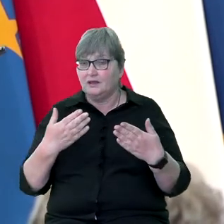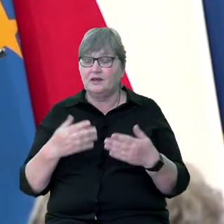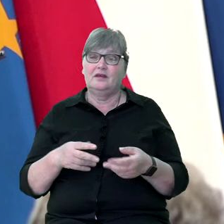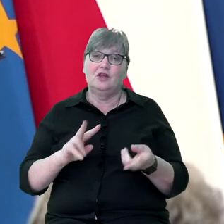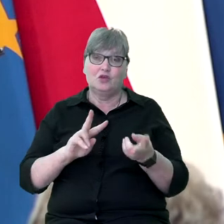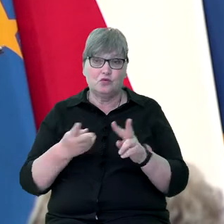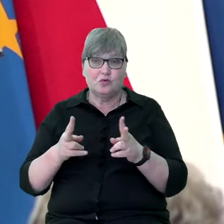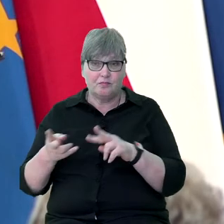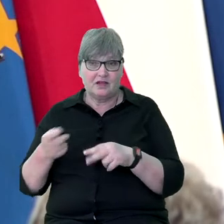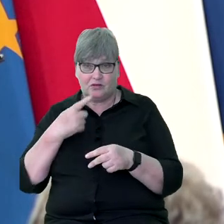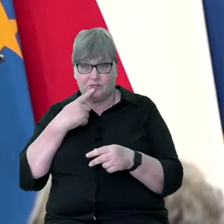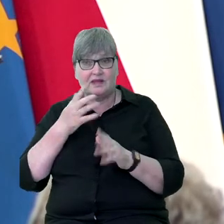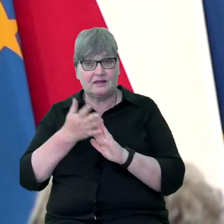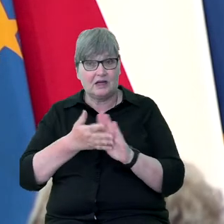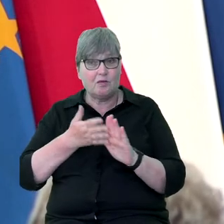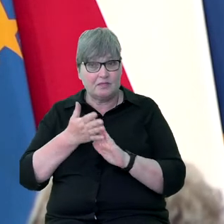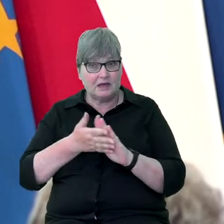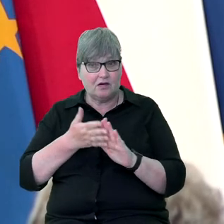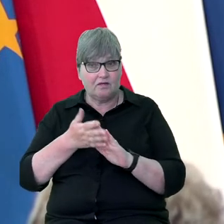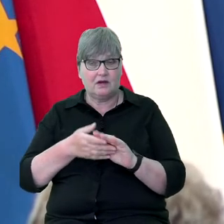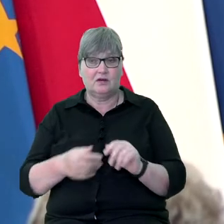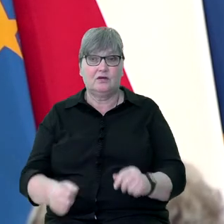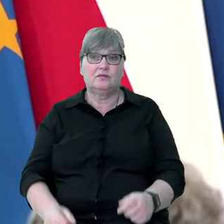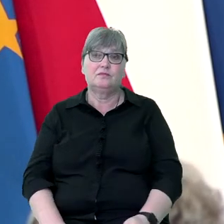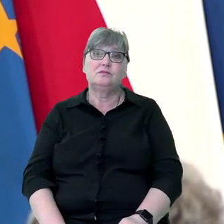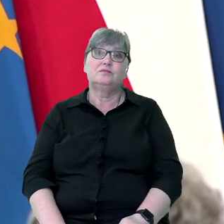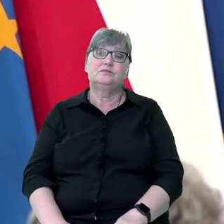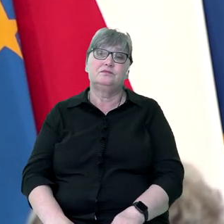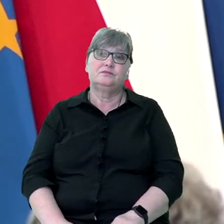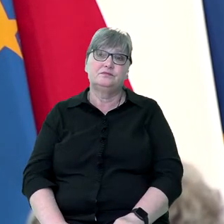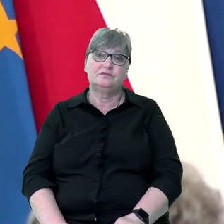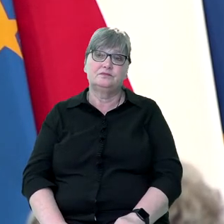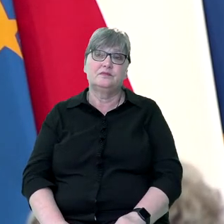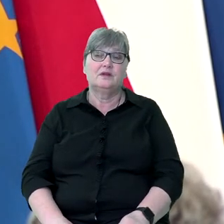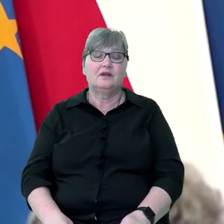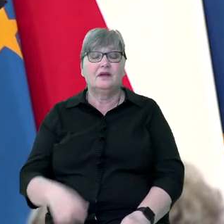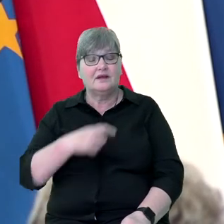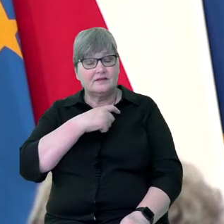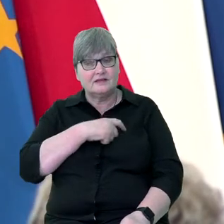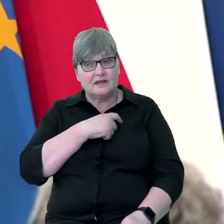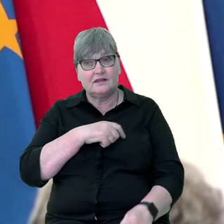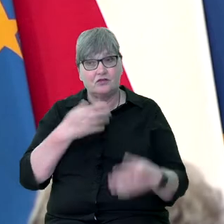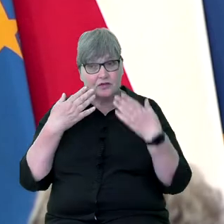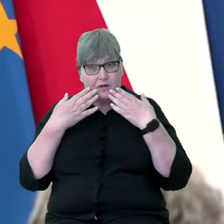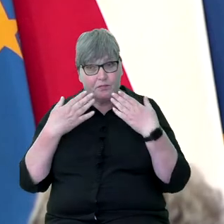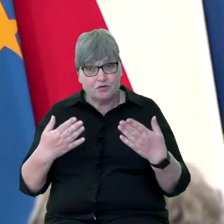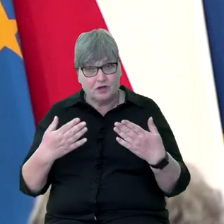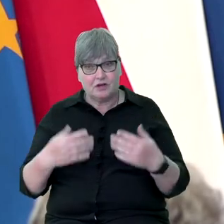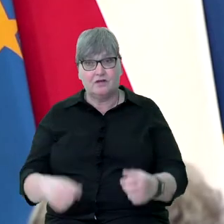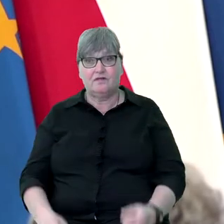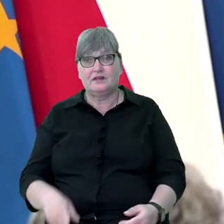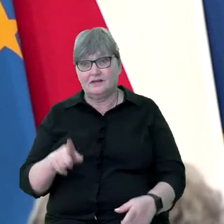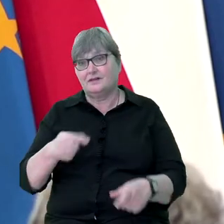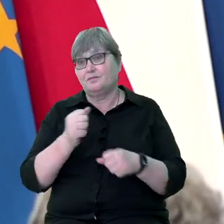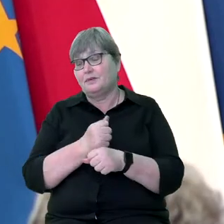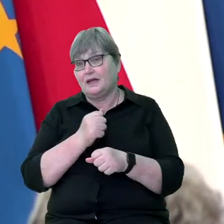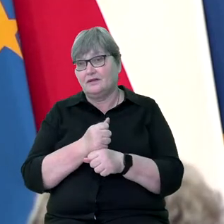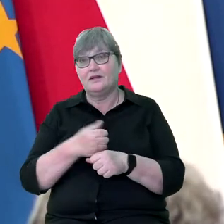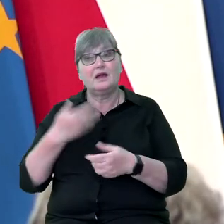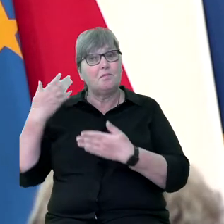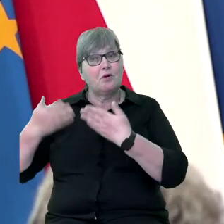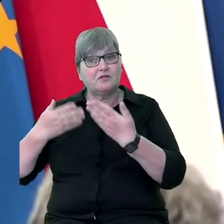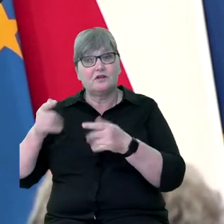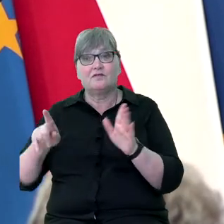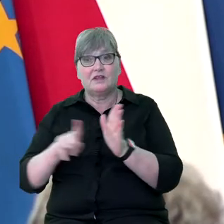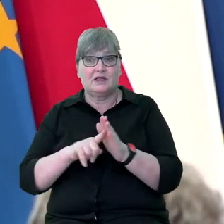tłumaczkom języka migowego na Greenboxie. Serdeczne podziękowania za tę pracę i pozdrowienia dla wszystkich widzów,